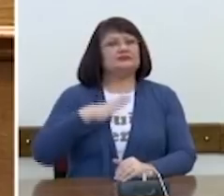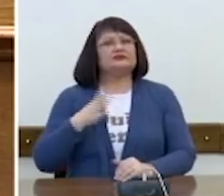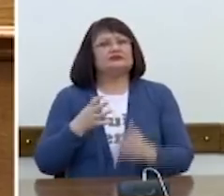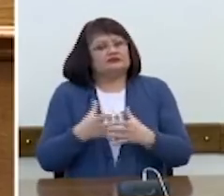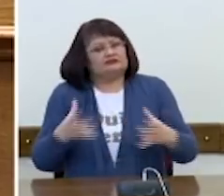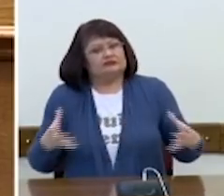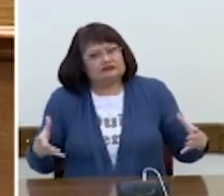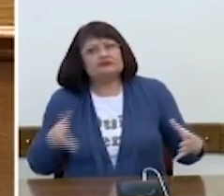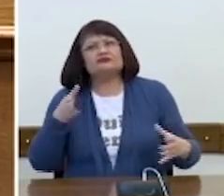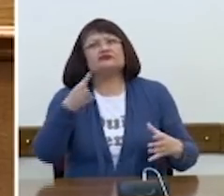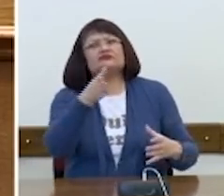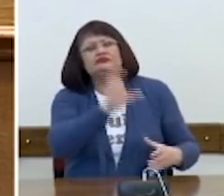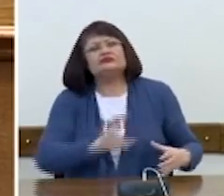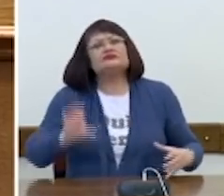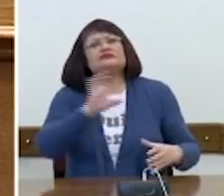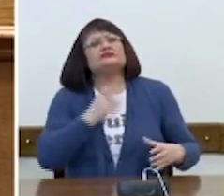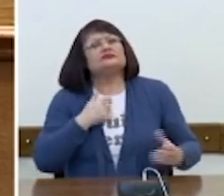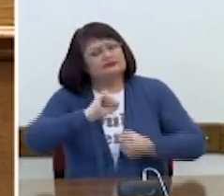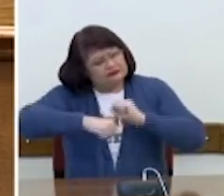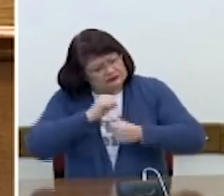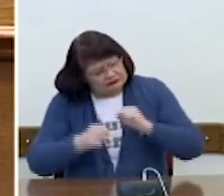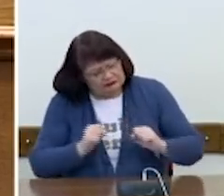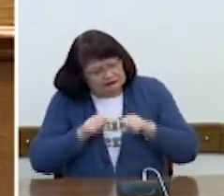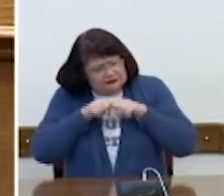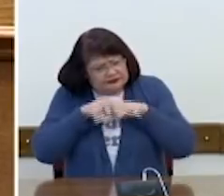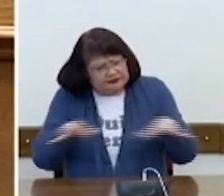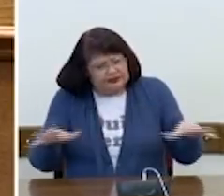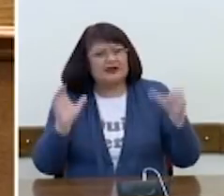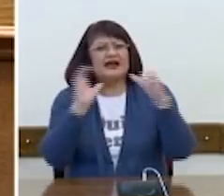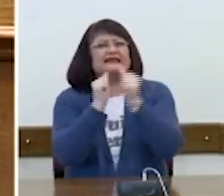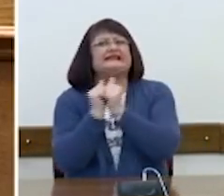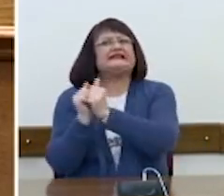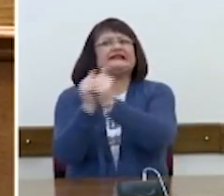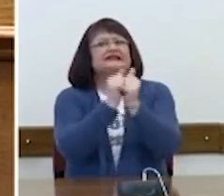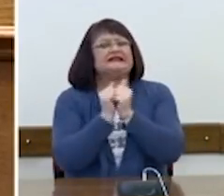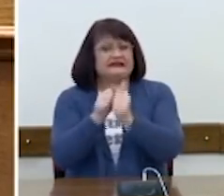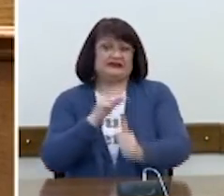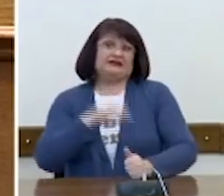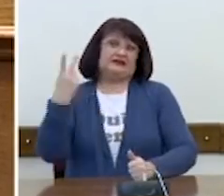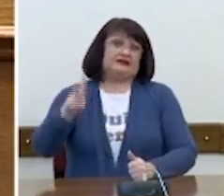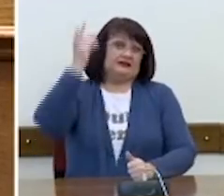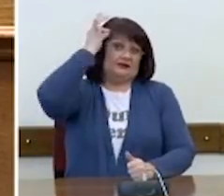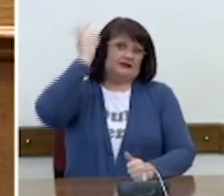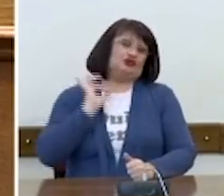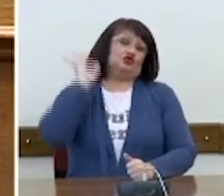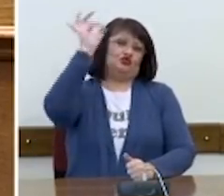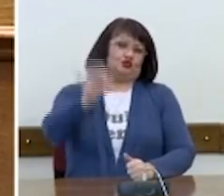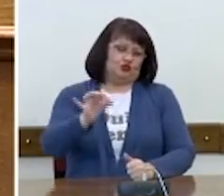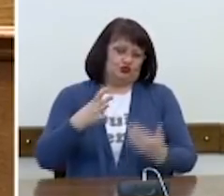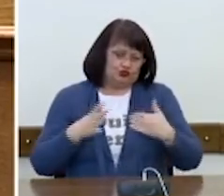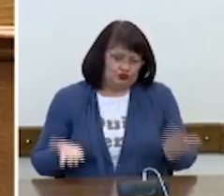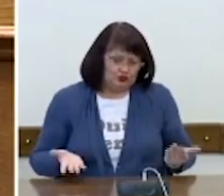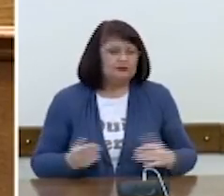δράση της σε όλη την Ιδρώγειο, να διευρύνει τις συμμαχίες της για τα δικά της βέβαια συμφέροντα. Αναζητά καλύτερη θέση